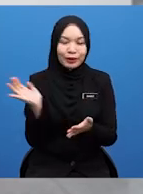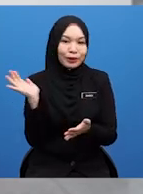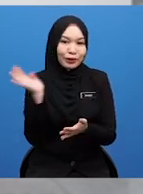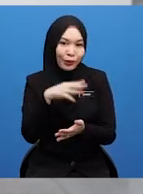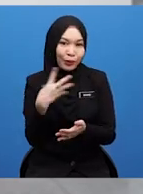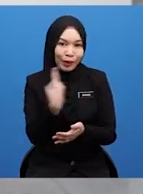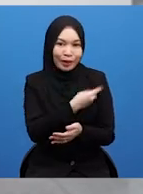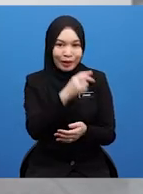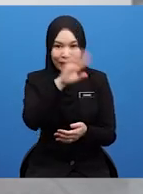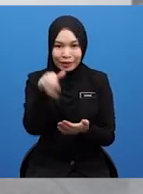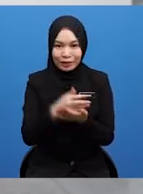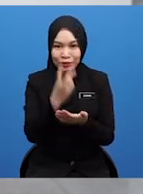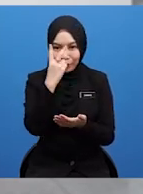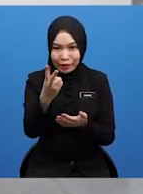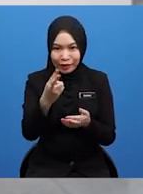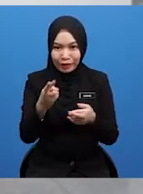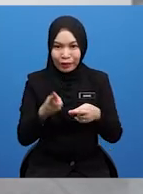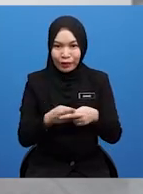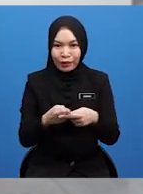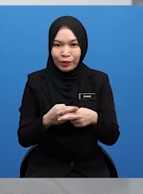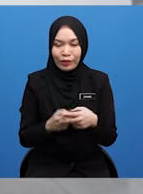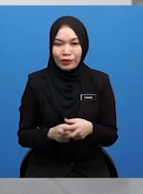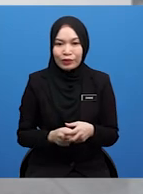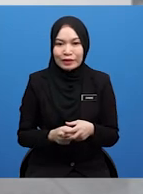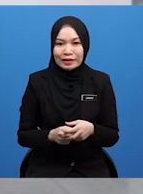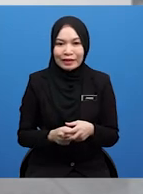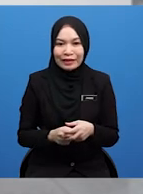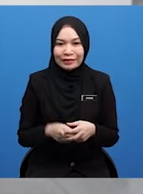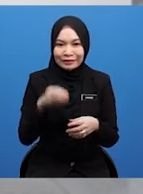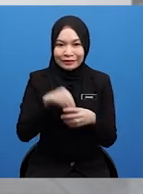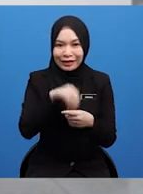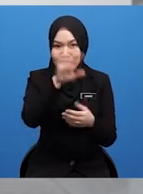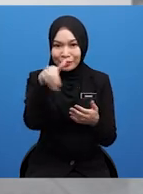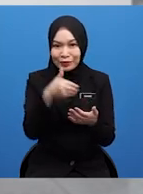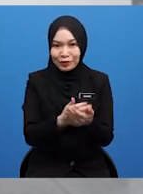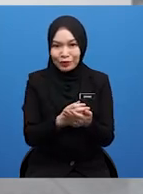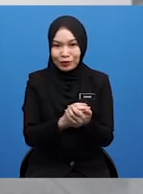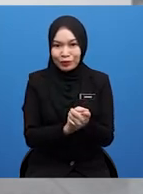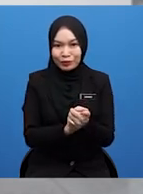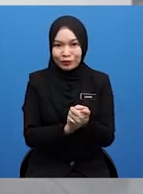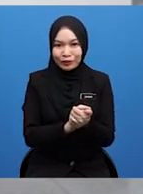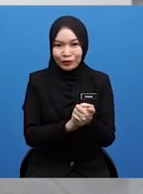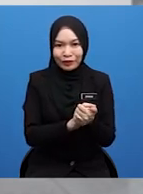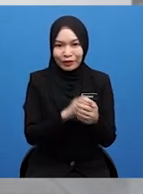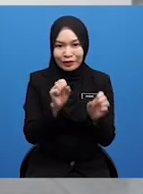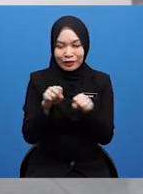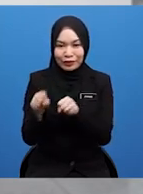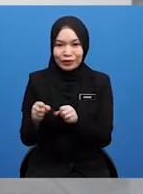semula rumusan bagi keseluruhan episode dalam semester 3 ini Jordan sama-sama kita